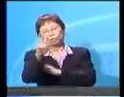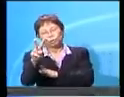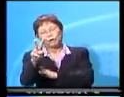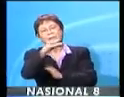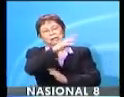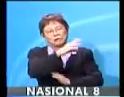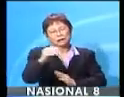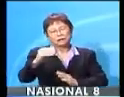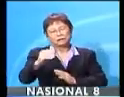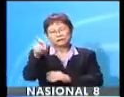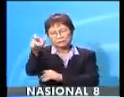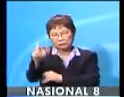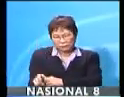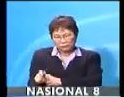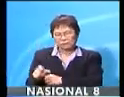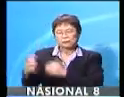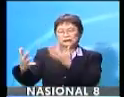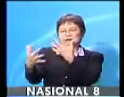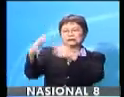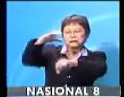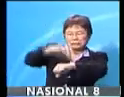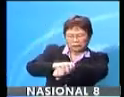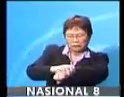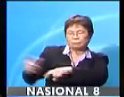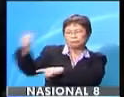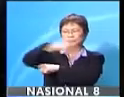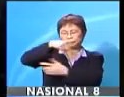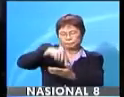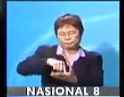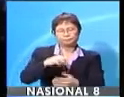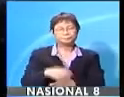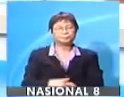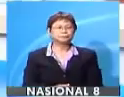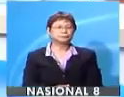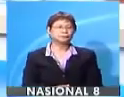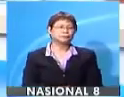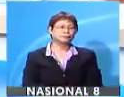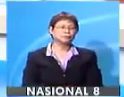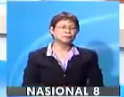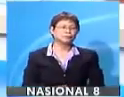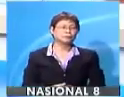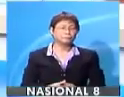Keseksaan dan suspek akan direman hari ini.